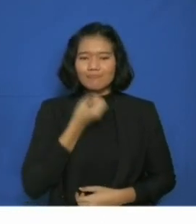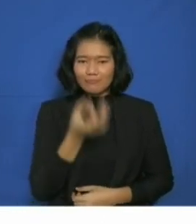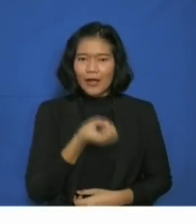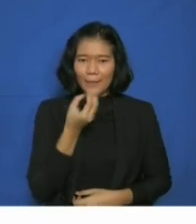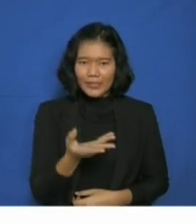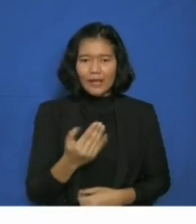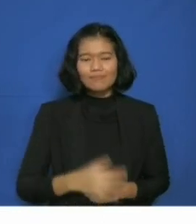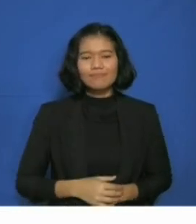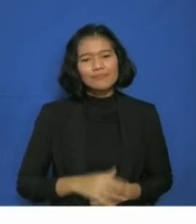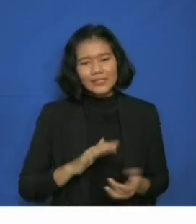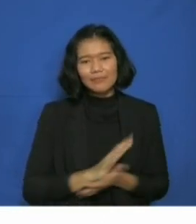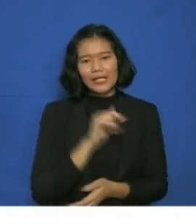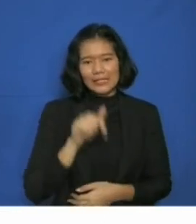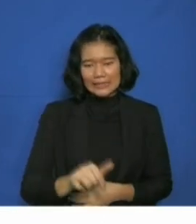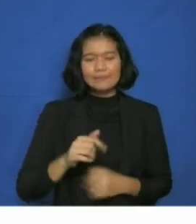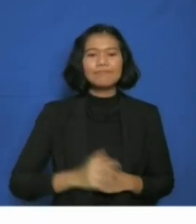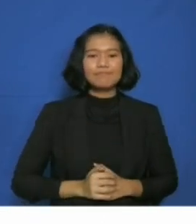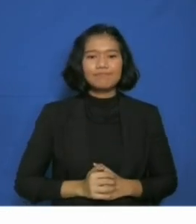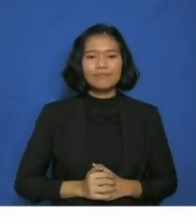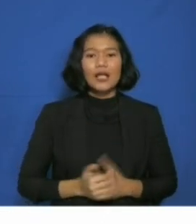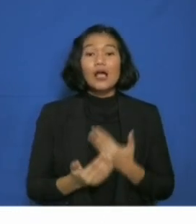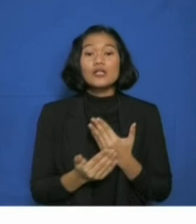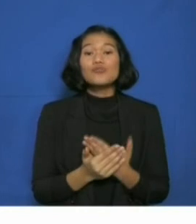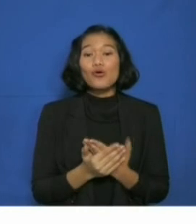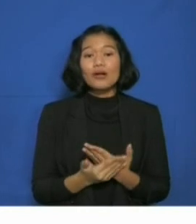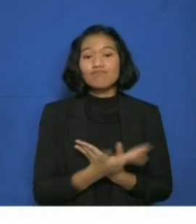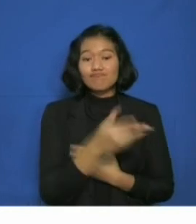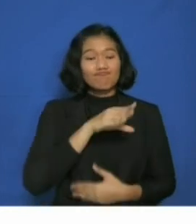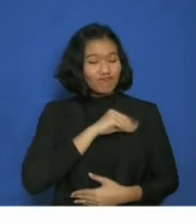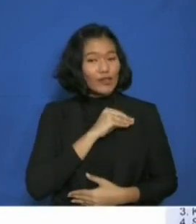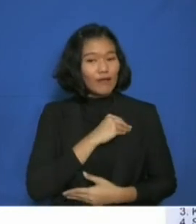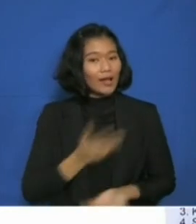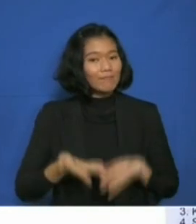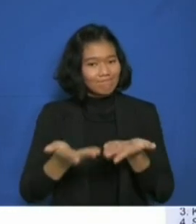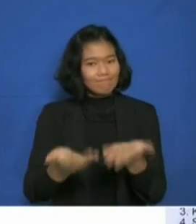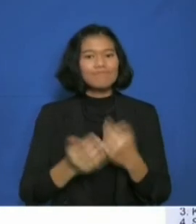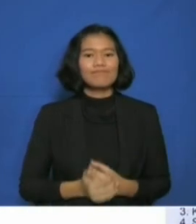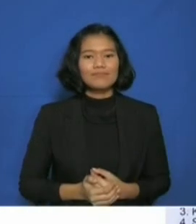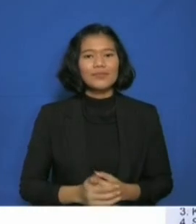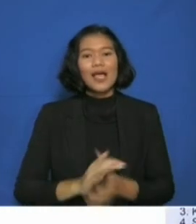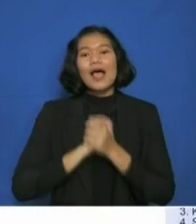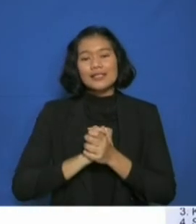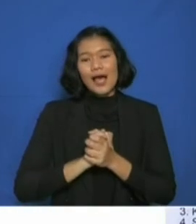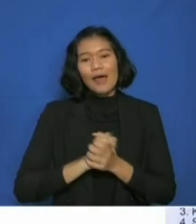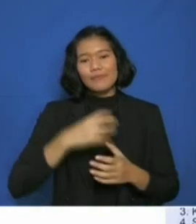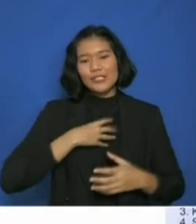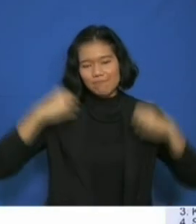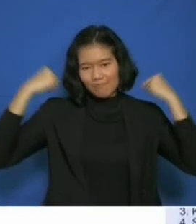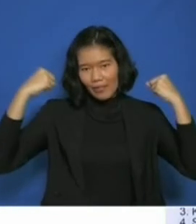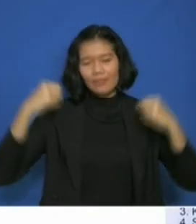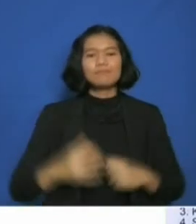sampaikan pada kesempatan saat ini semoga bisa bermanfaat untuk kita semua Salam sehat jiwa